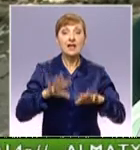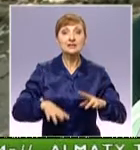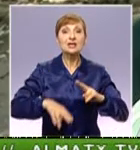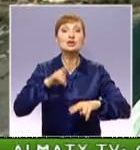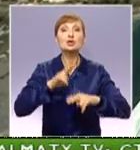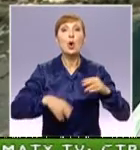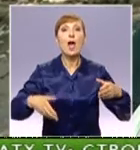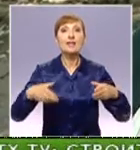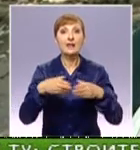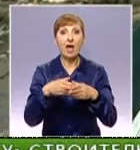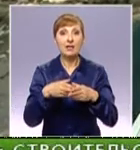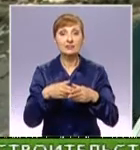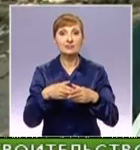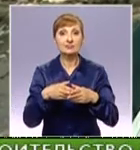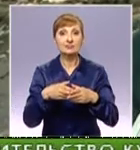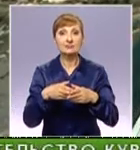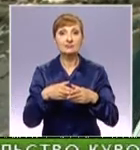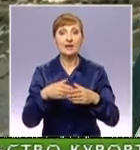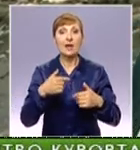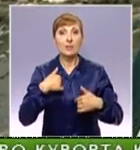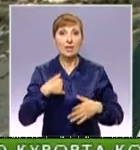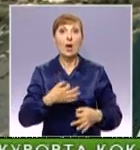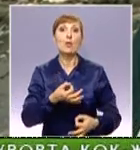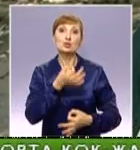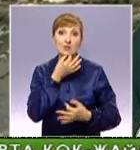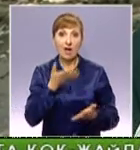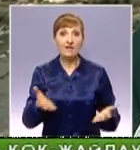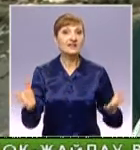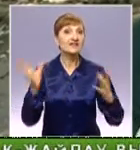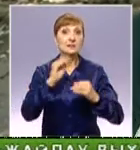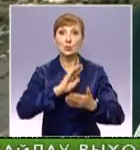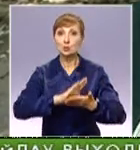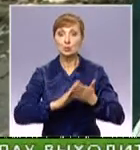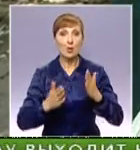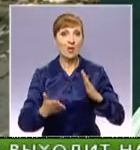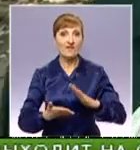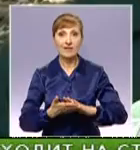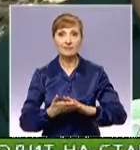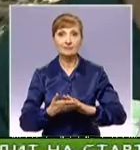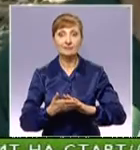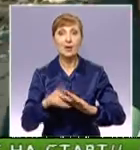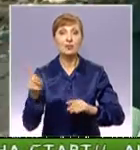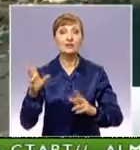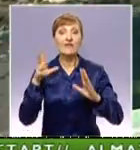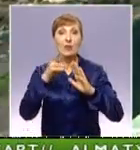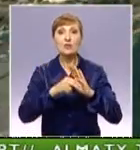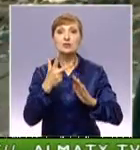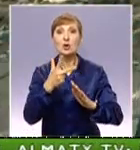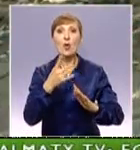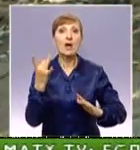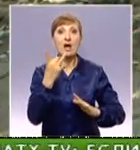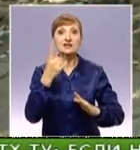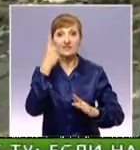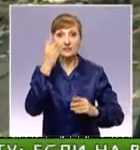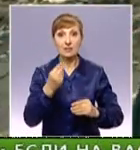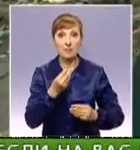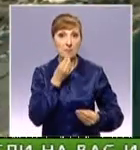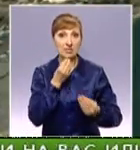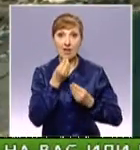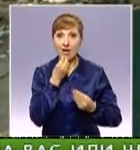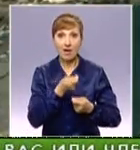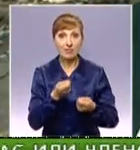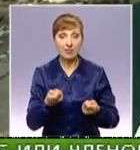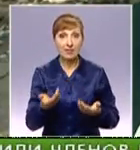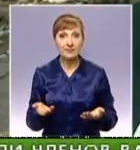стройотряде. Меня устраивают все условия. Туда входит трехразовое питание,